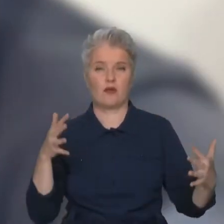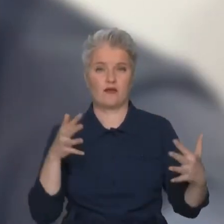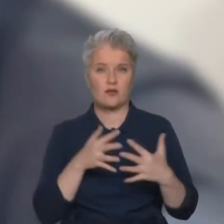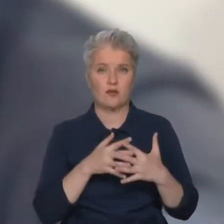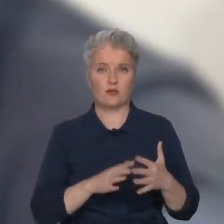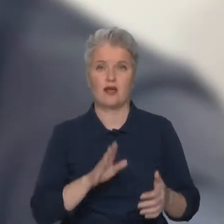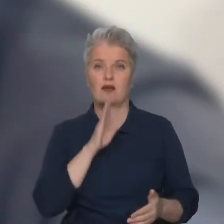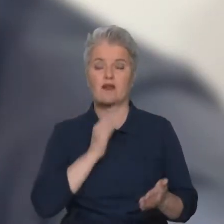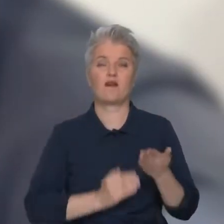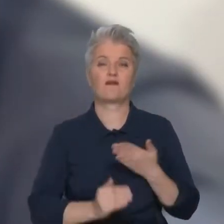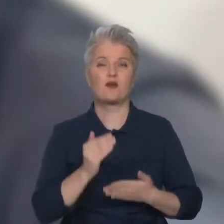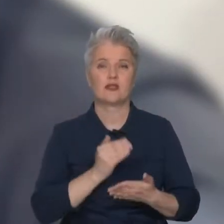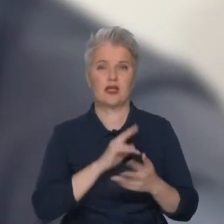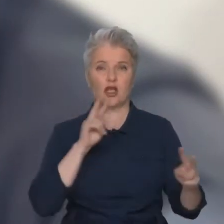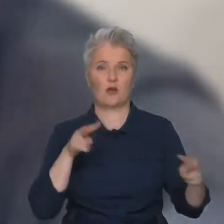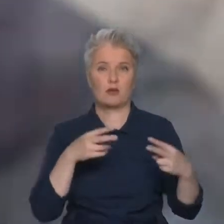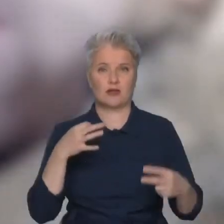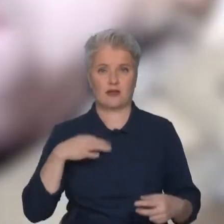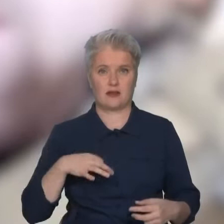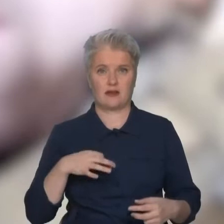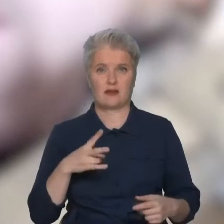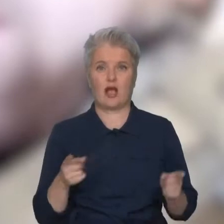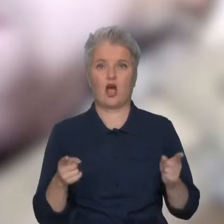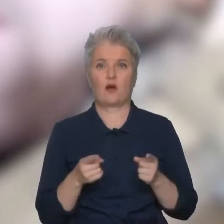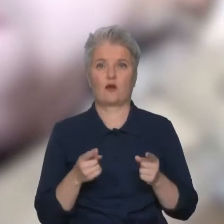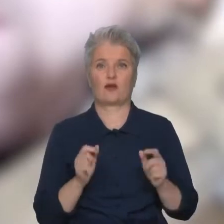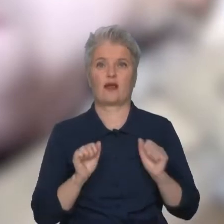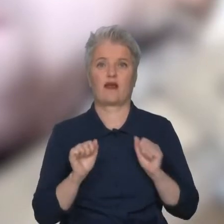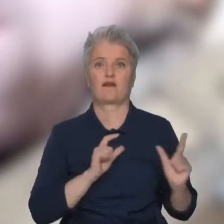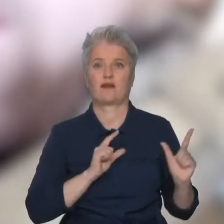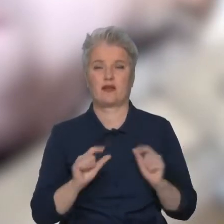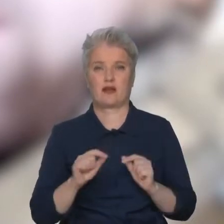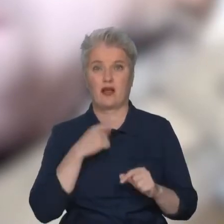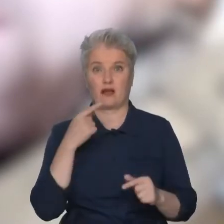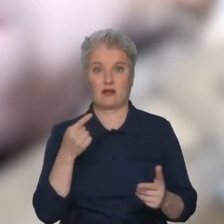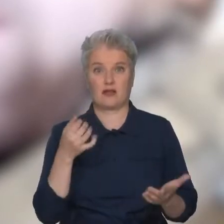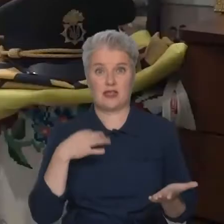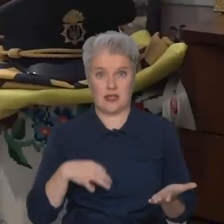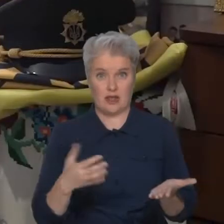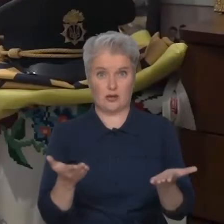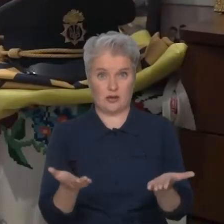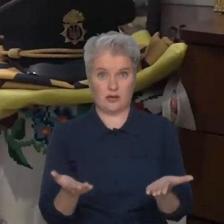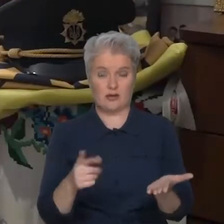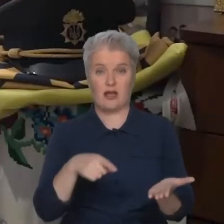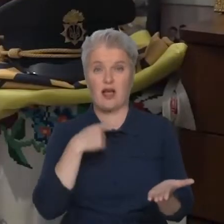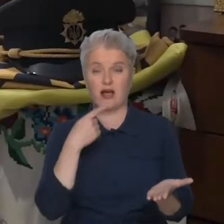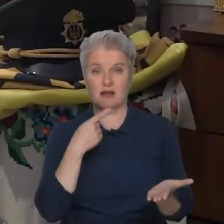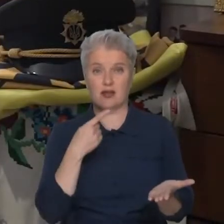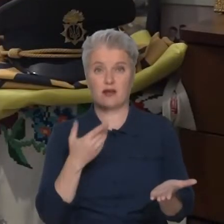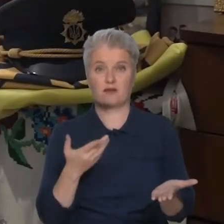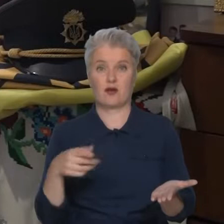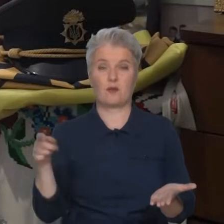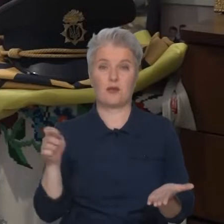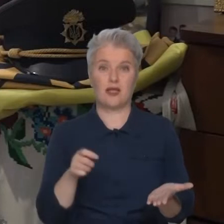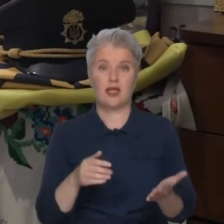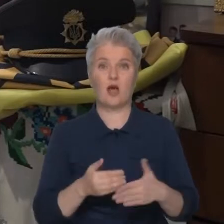Світлана востаннє бачила сина. Той приїхав у коротке відрядження. Дивлюся, кажу, синочка, ти ж казав, що